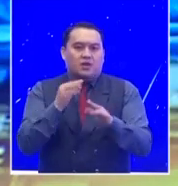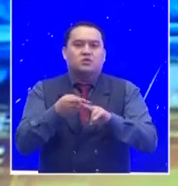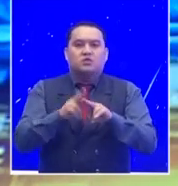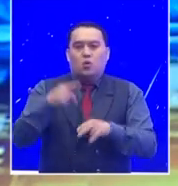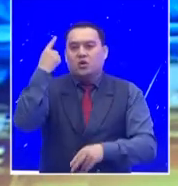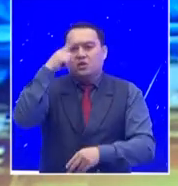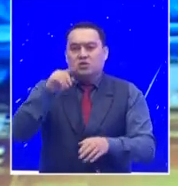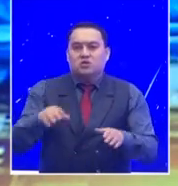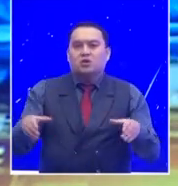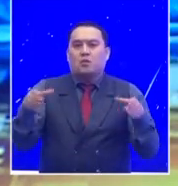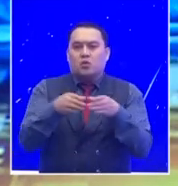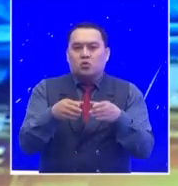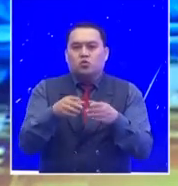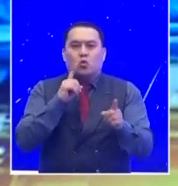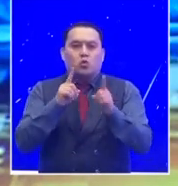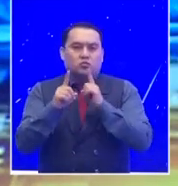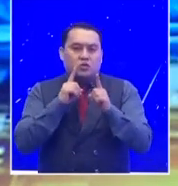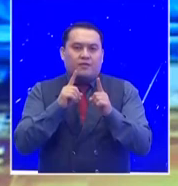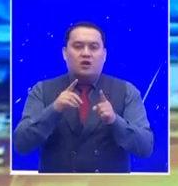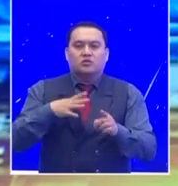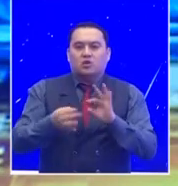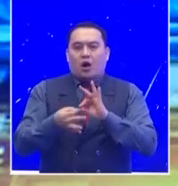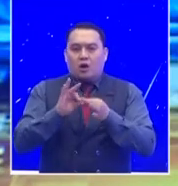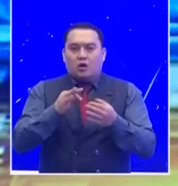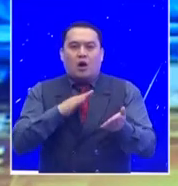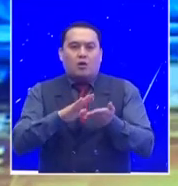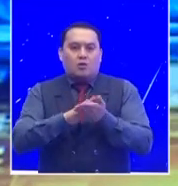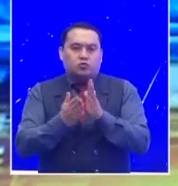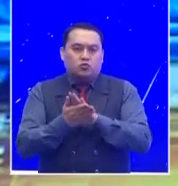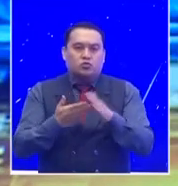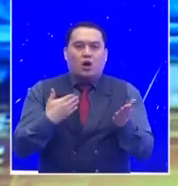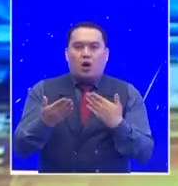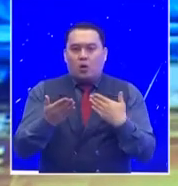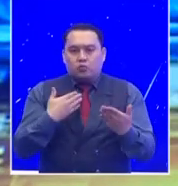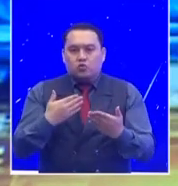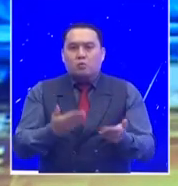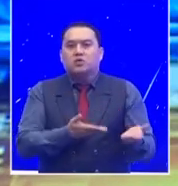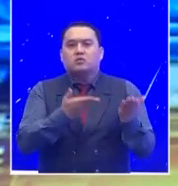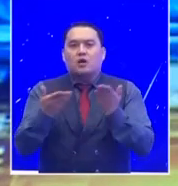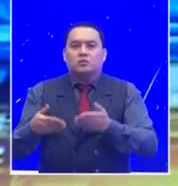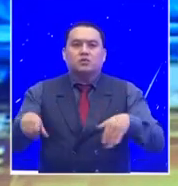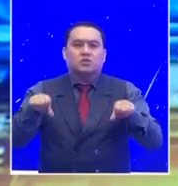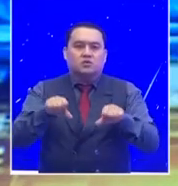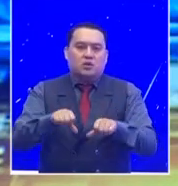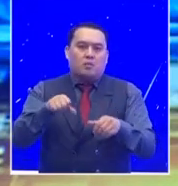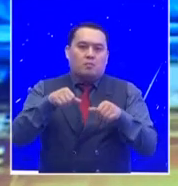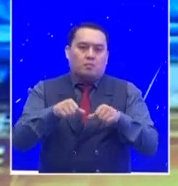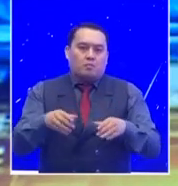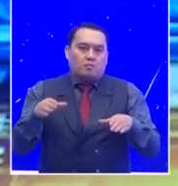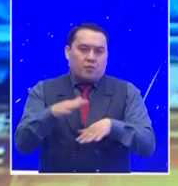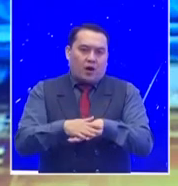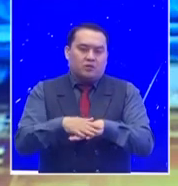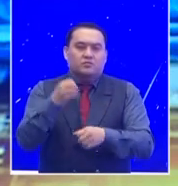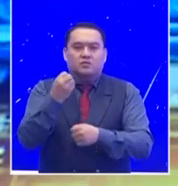своими идеями они собрались в селе Туздобастау, чтобы детально обсудить планы реализации. Сюда же были приглашены представители Жилстройсбербанка,